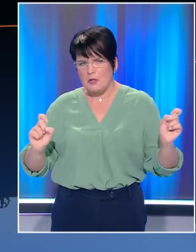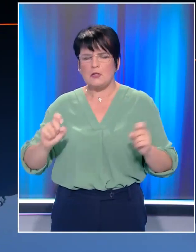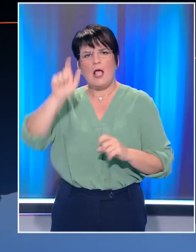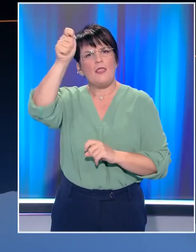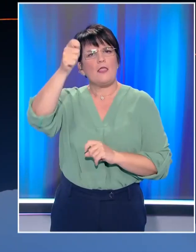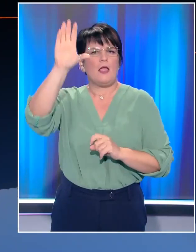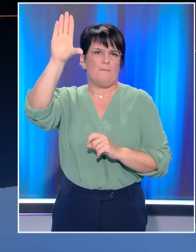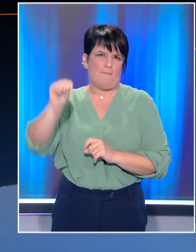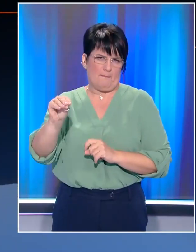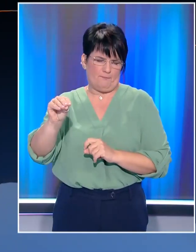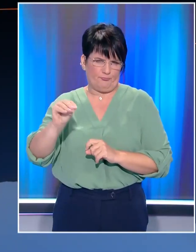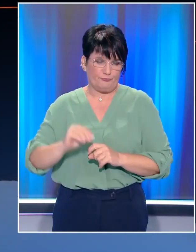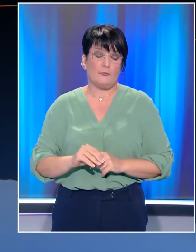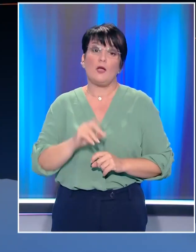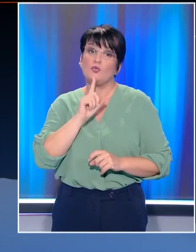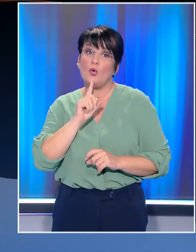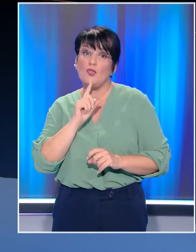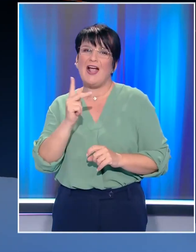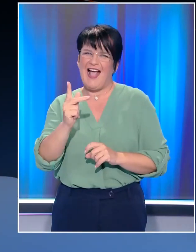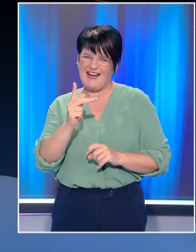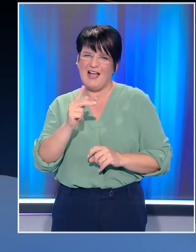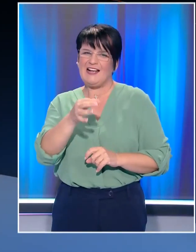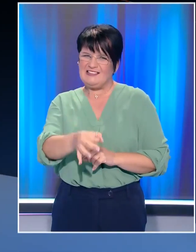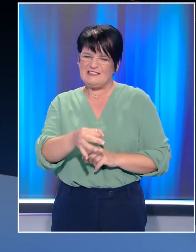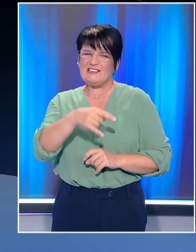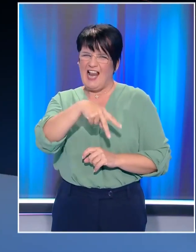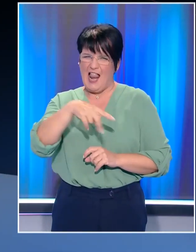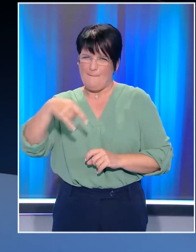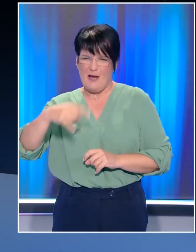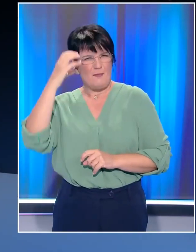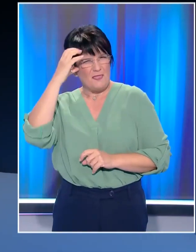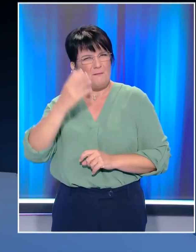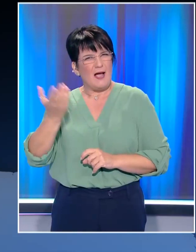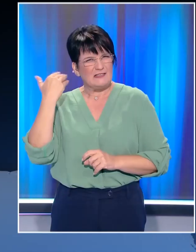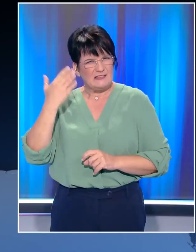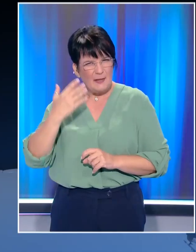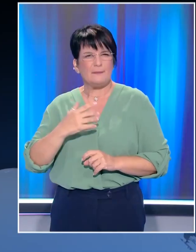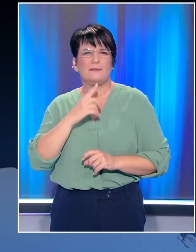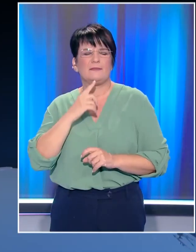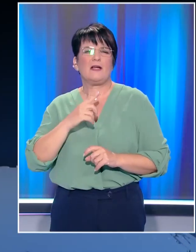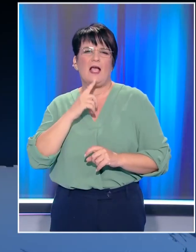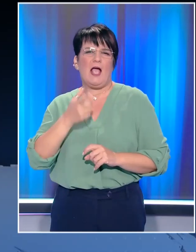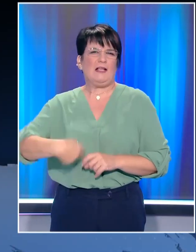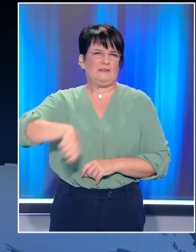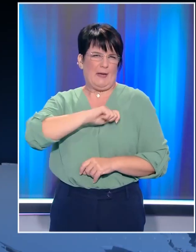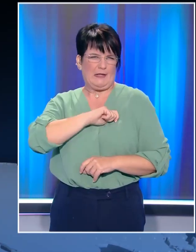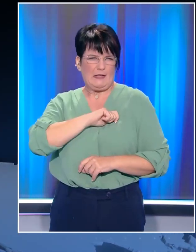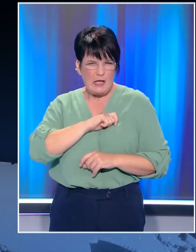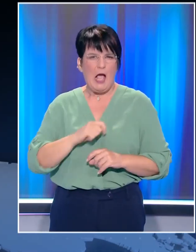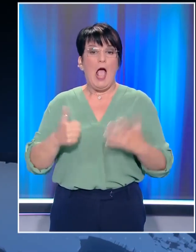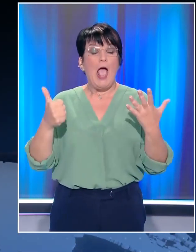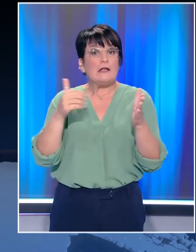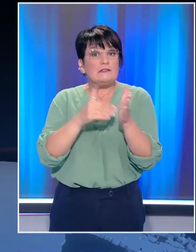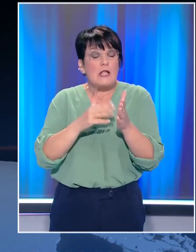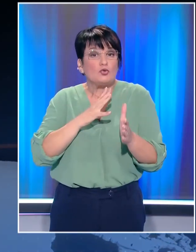της ηλεκτροδότησης. Ενώ στα Κανάρια, στο νησί Λα Πάλμα, 6.000 άνθρωποι έχουν αναγκαστεί να εγκαταλείψουν τα σπίτια